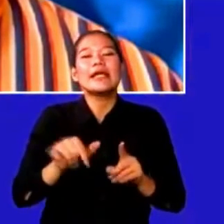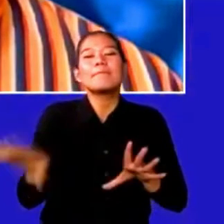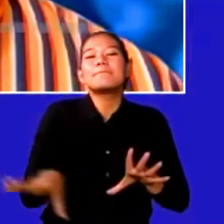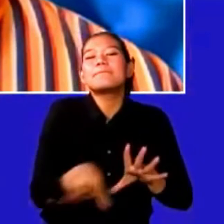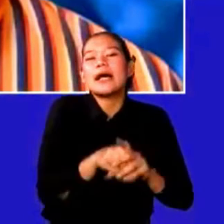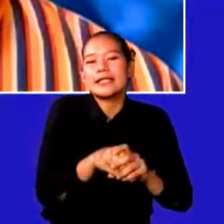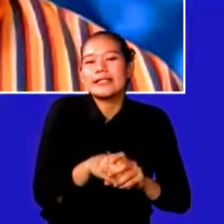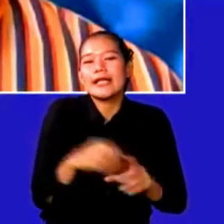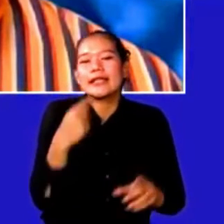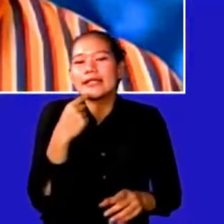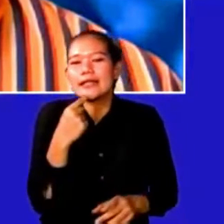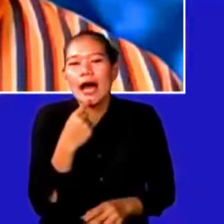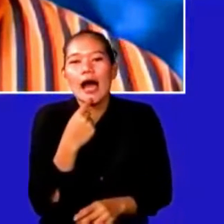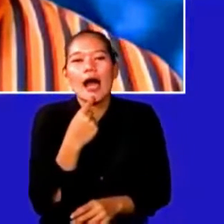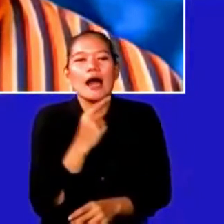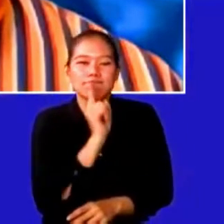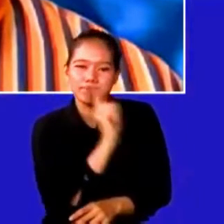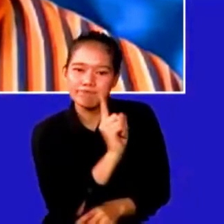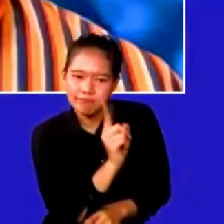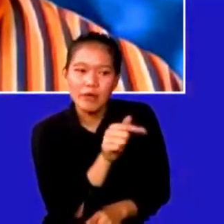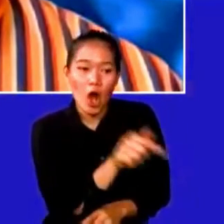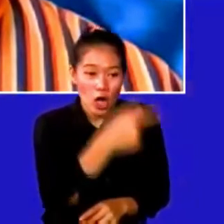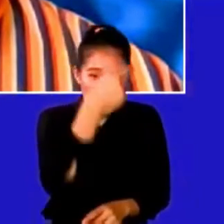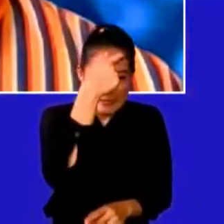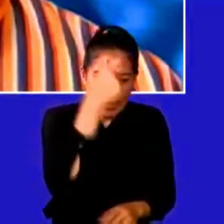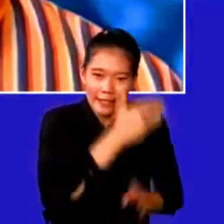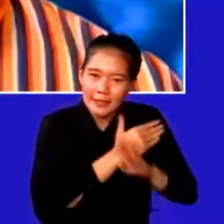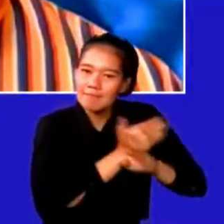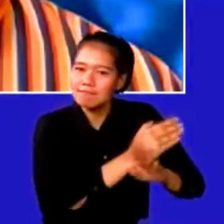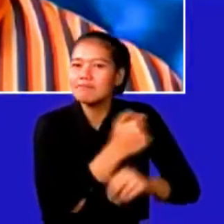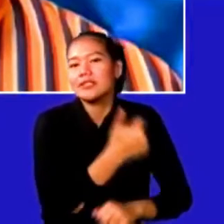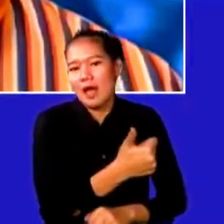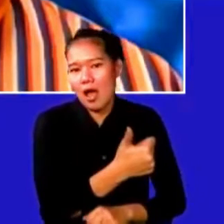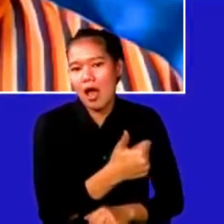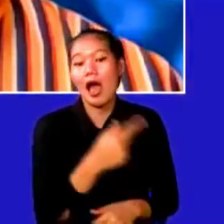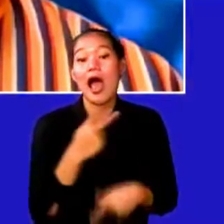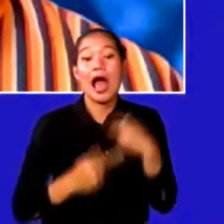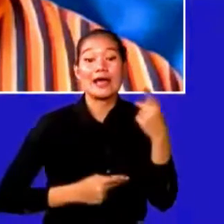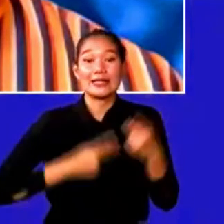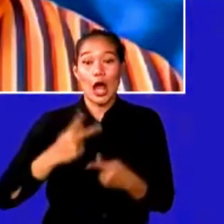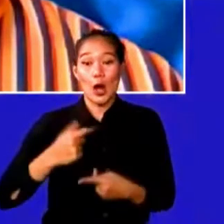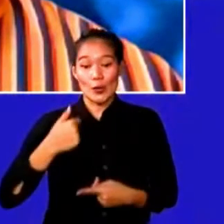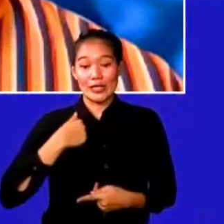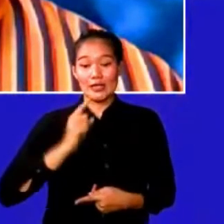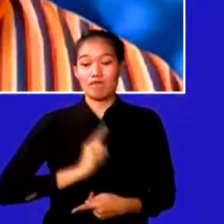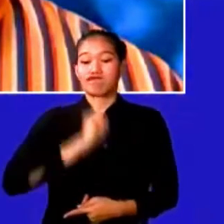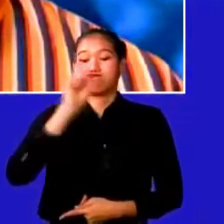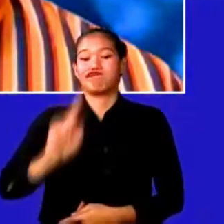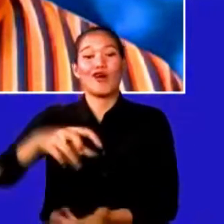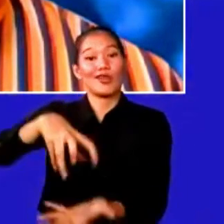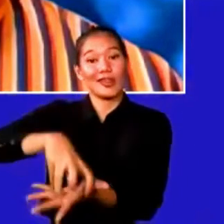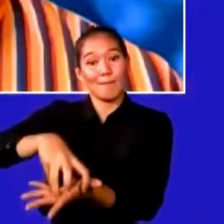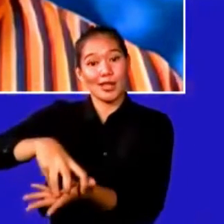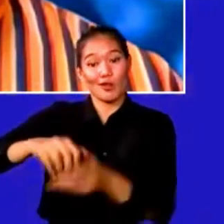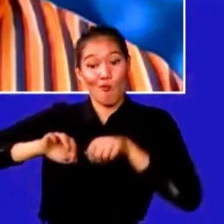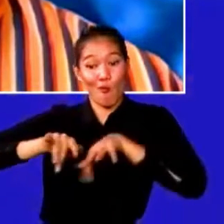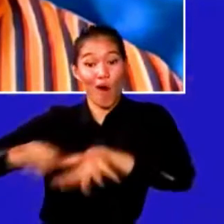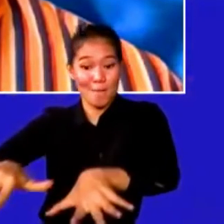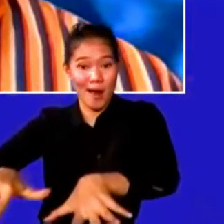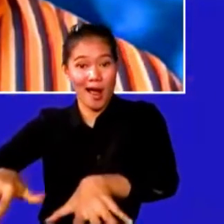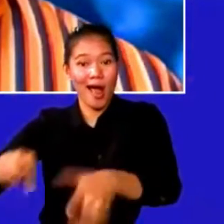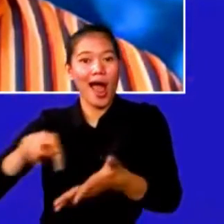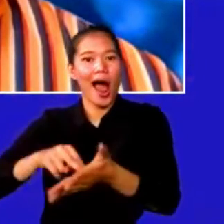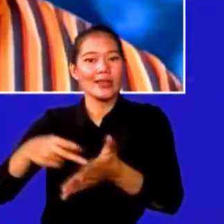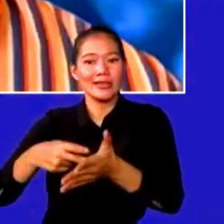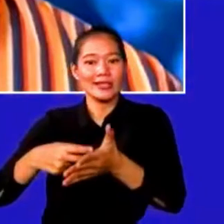ikhtiar agar tidak terpapar penyakit nah seandainya kita berada di dalam daerah wabah maka kita dilarang